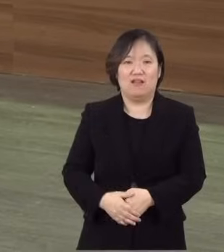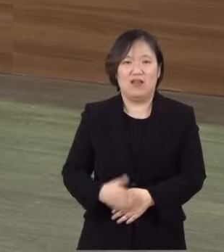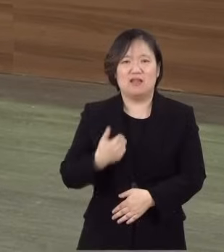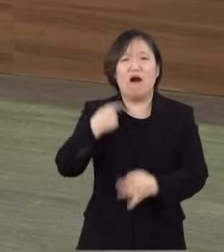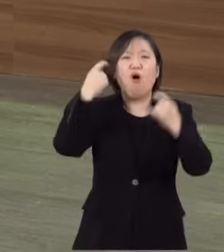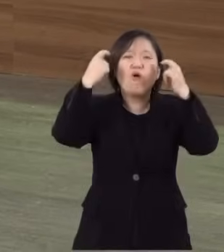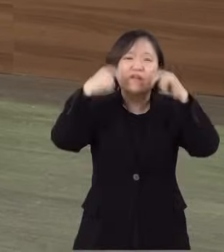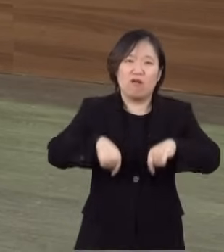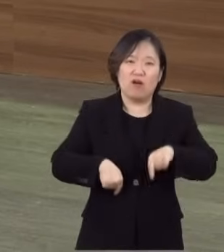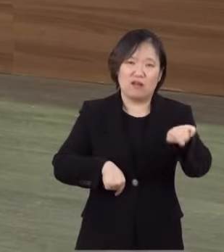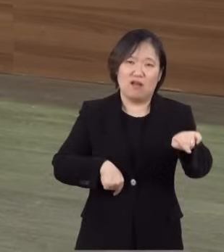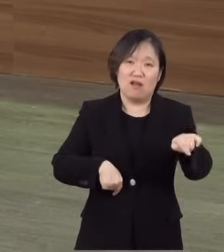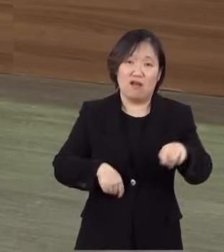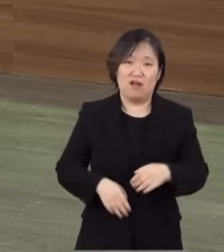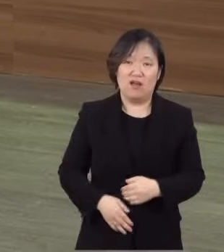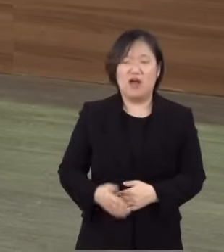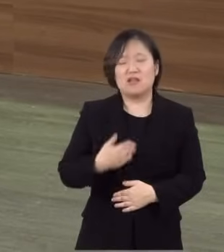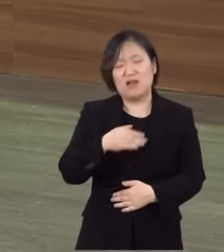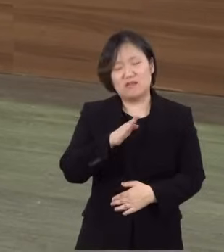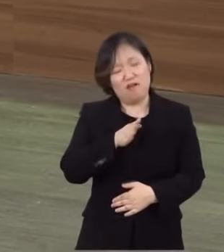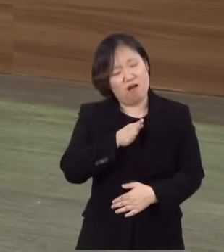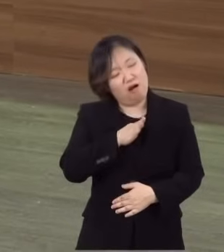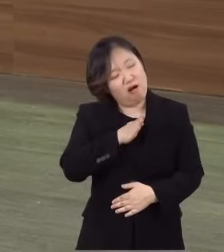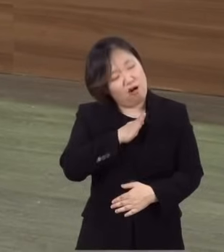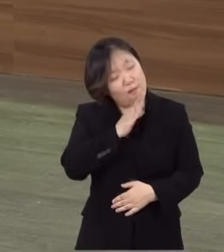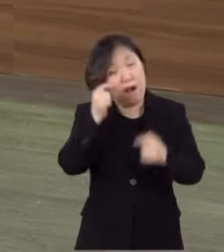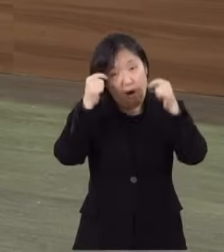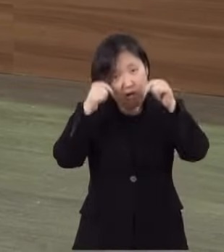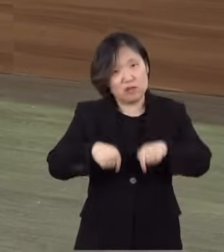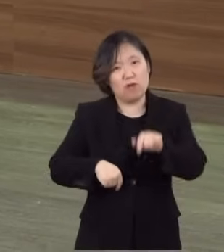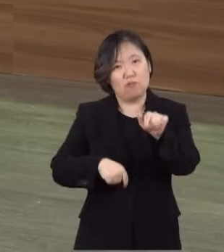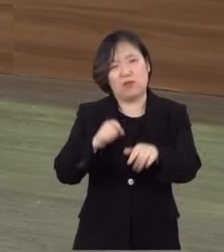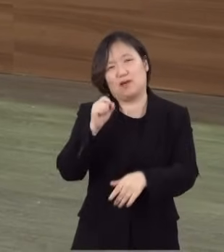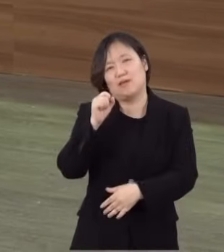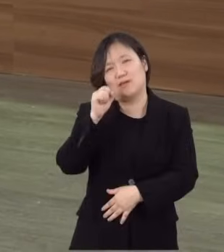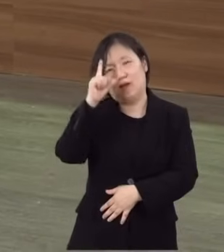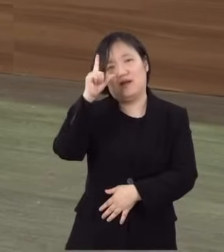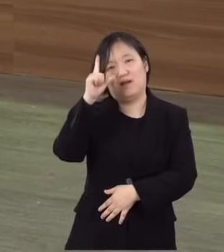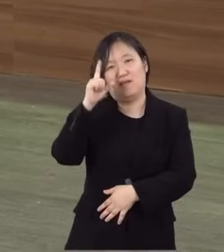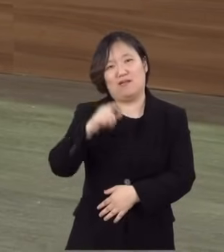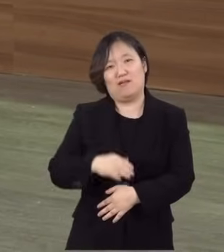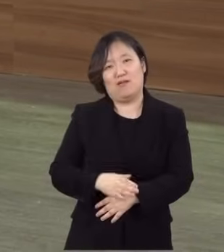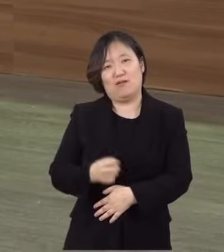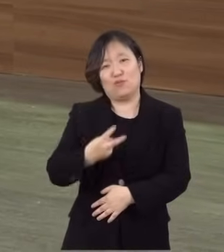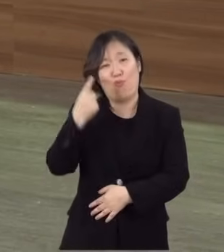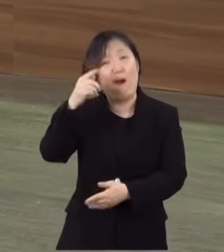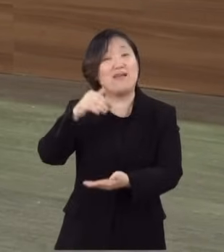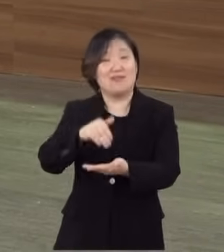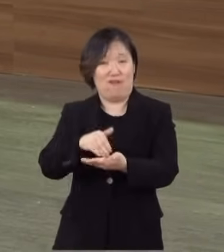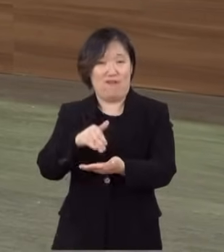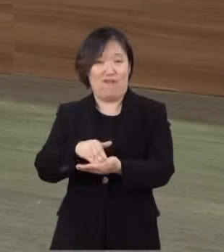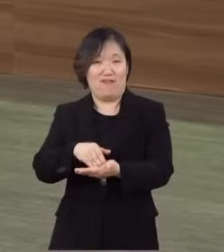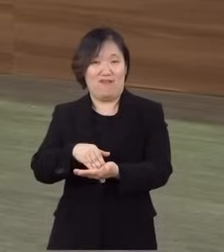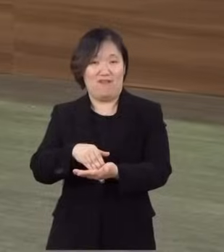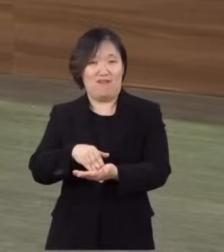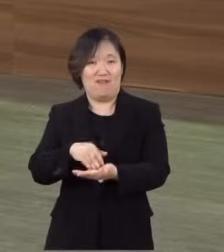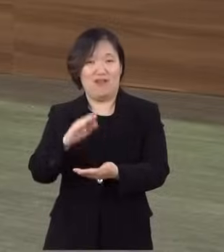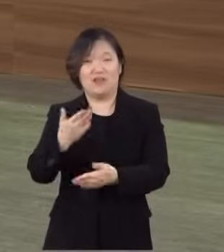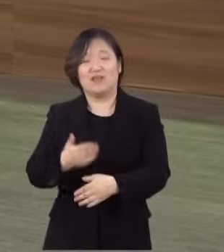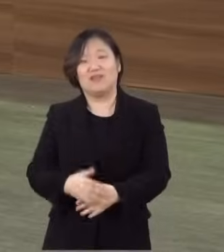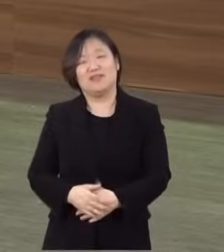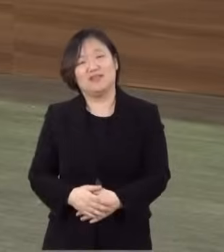내가 참 어리석구나가 참 어리석었나 아고 스스로 반성을